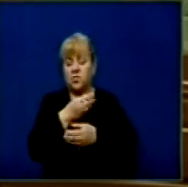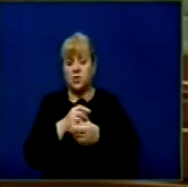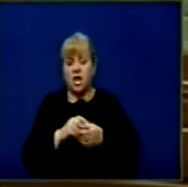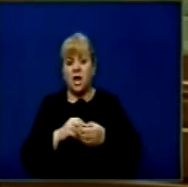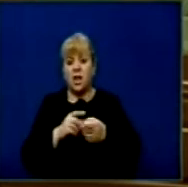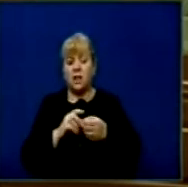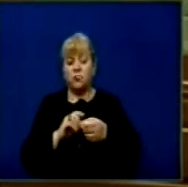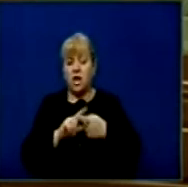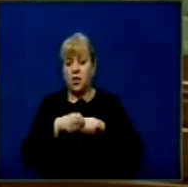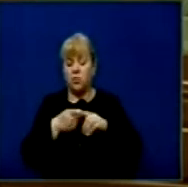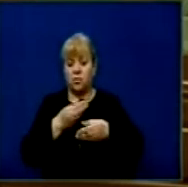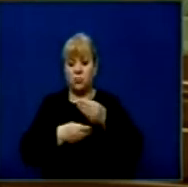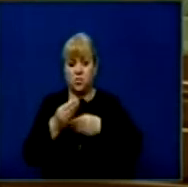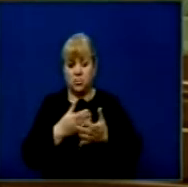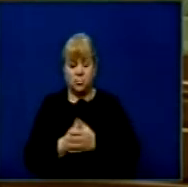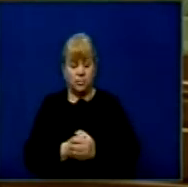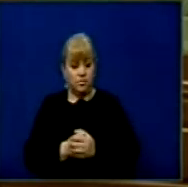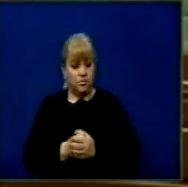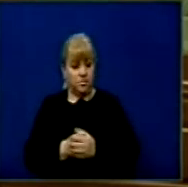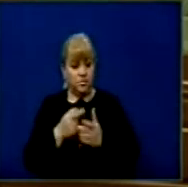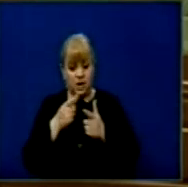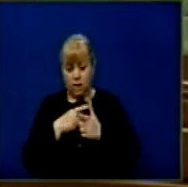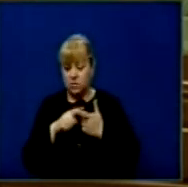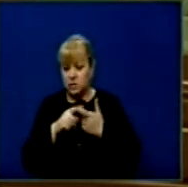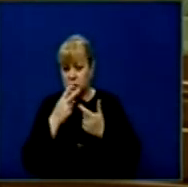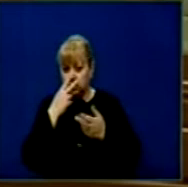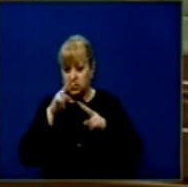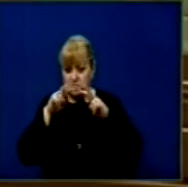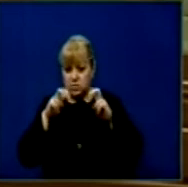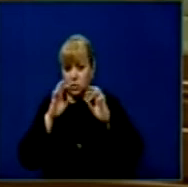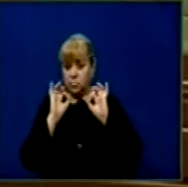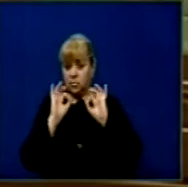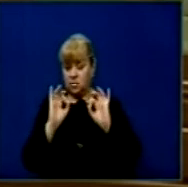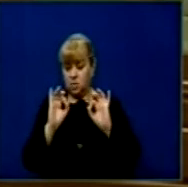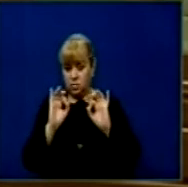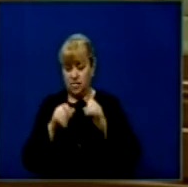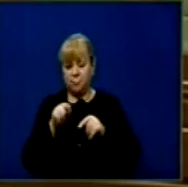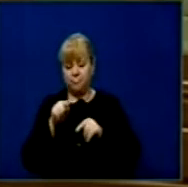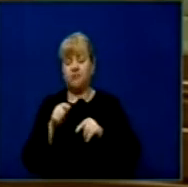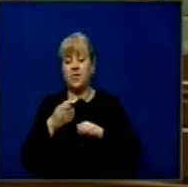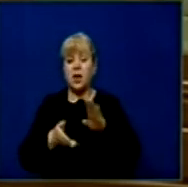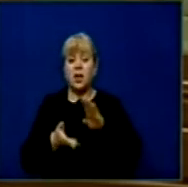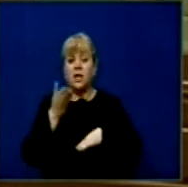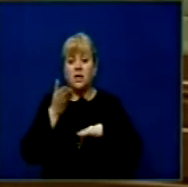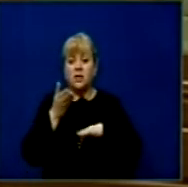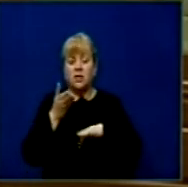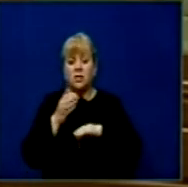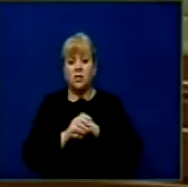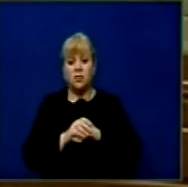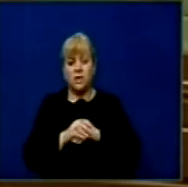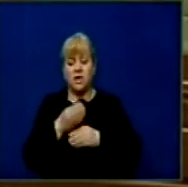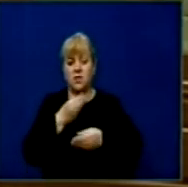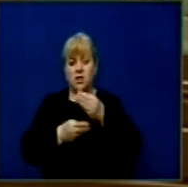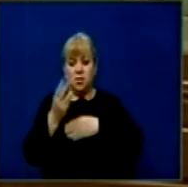pa e pa mirëmbajtur. Po nëse e dekonstruktojmë edhe këtë pastaj, e shohim që në fakt këto rritje të investimeve